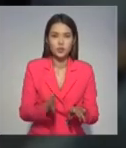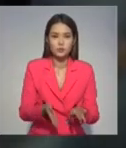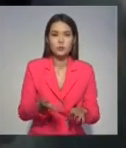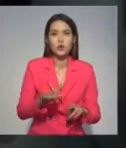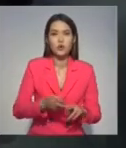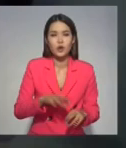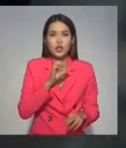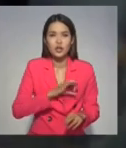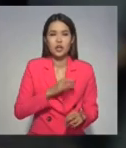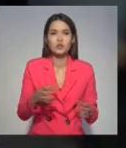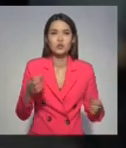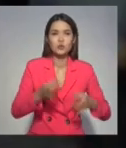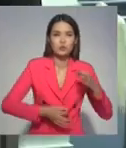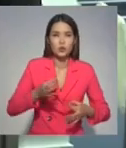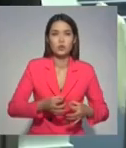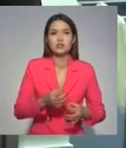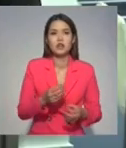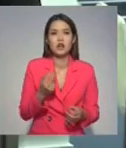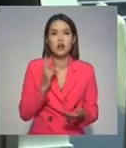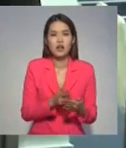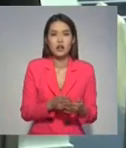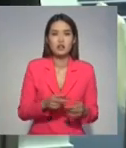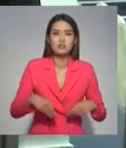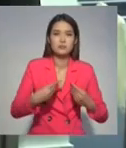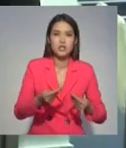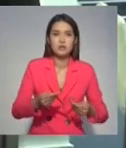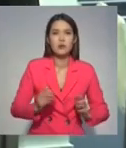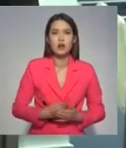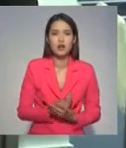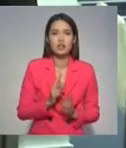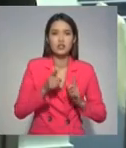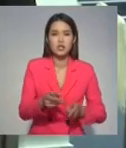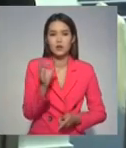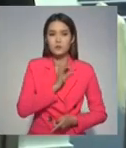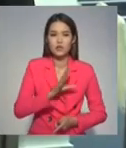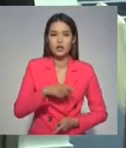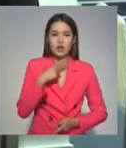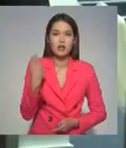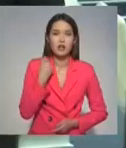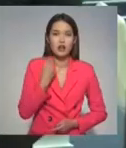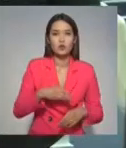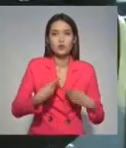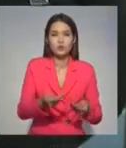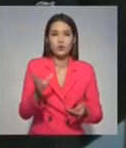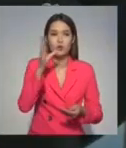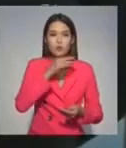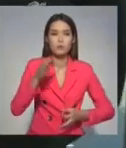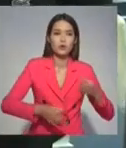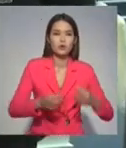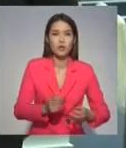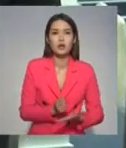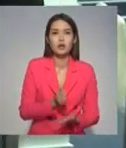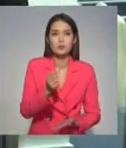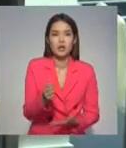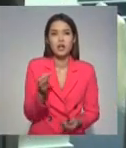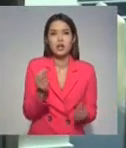да сотқа арыз беріп, қайта тіркеуімізді жарамсыз деп таныды. Сондықтан салық органы үшін қарызымызды төлей аламыз ба, жоқ па, бәрібір оны жарамсыз